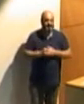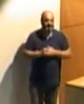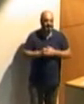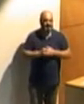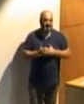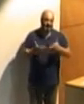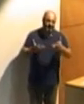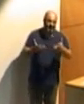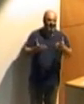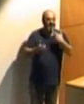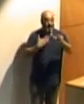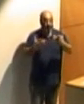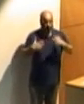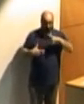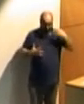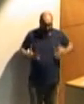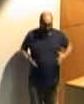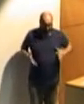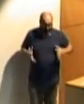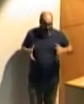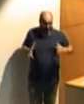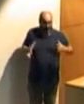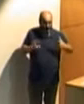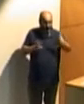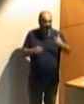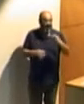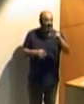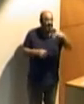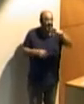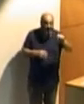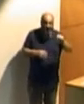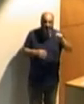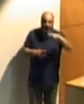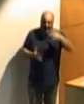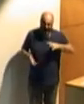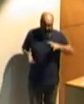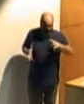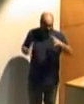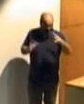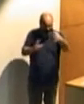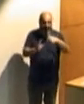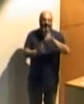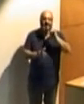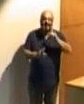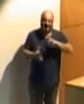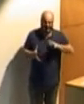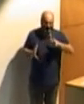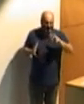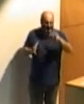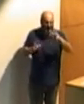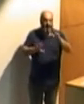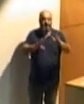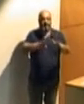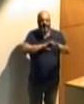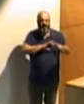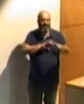de la transhumanité de ce qu'on peut appeler ceux qui le transhumain n'ont pas nécessairement en me regardant